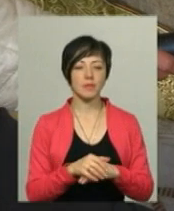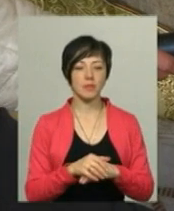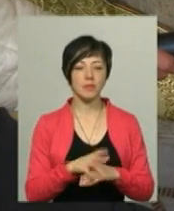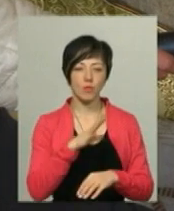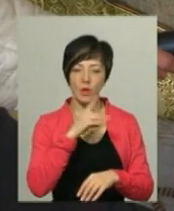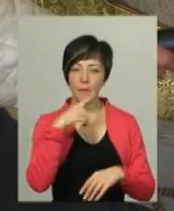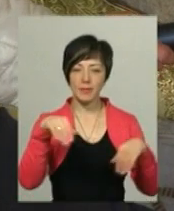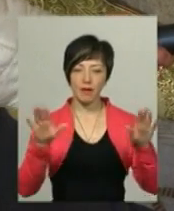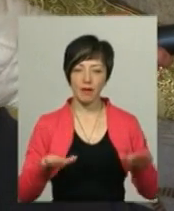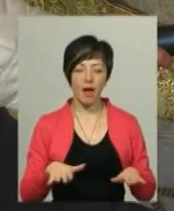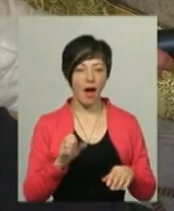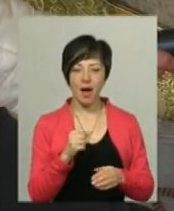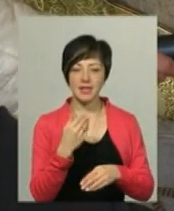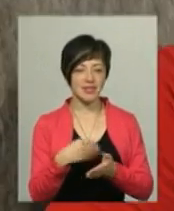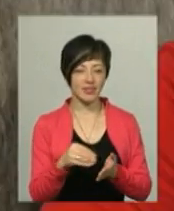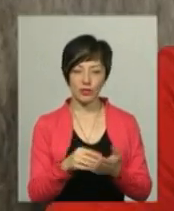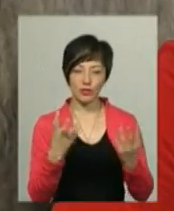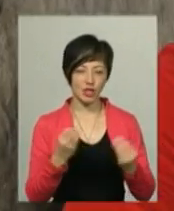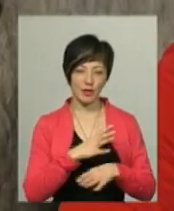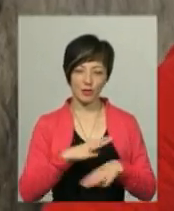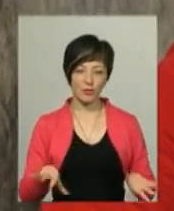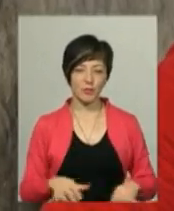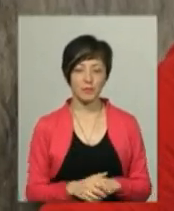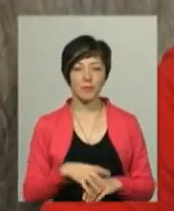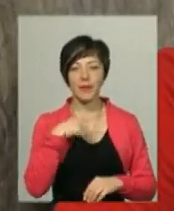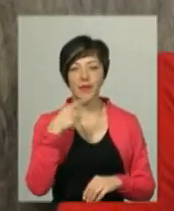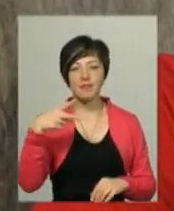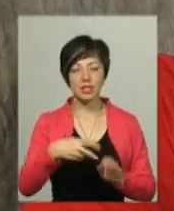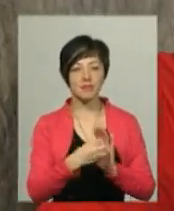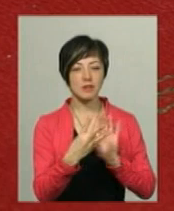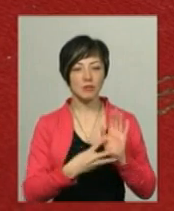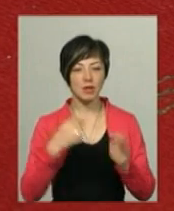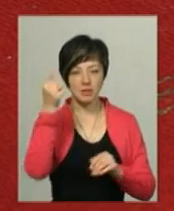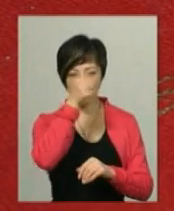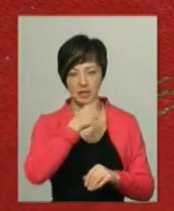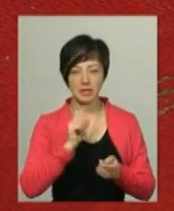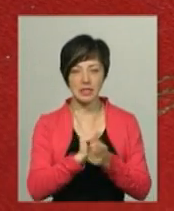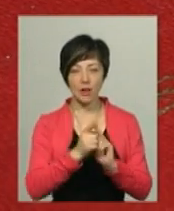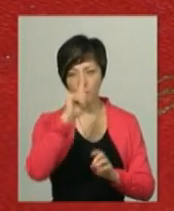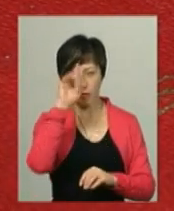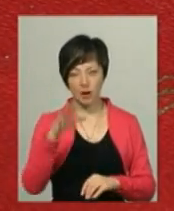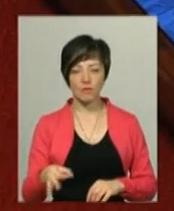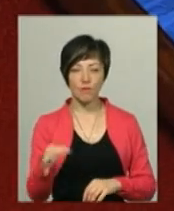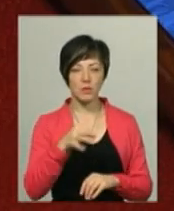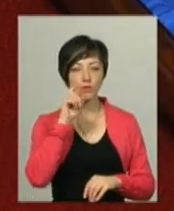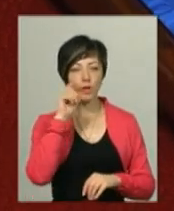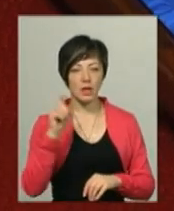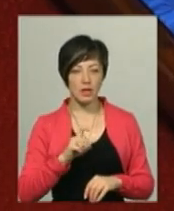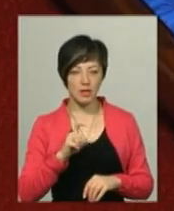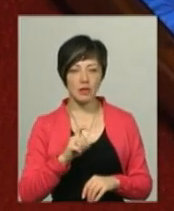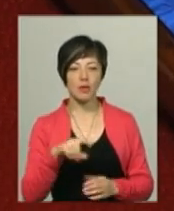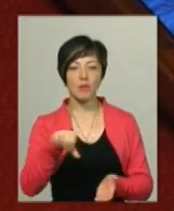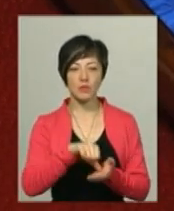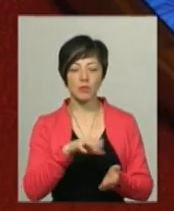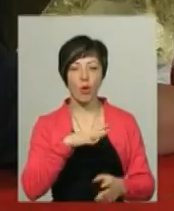були птахи, а свинок ще не було. Тетяна каже, мехенді за 2018-й стало популярнішим в області і в Україні. Вона